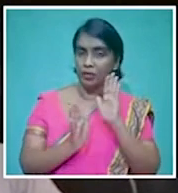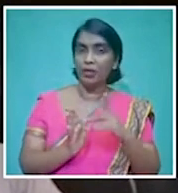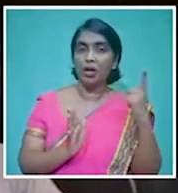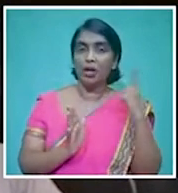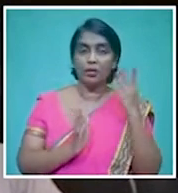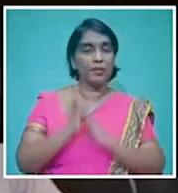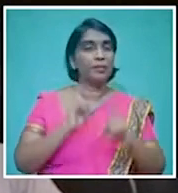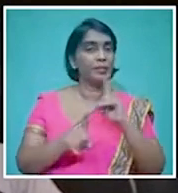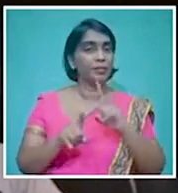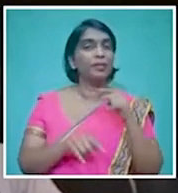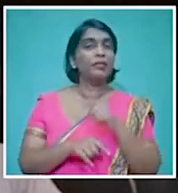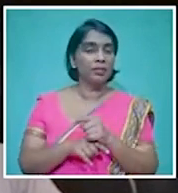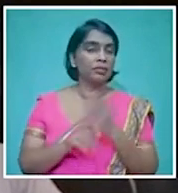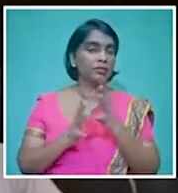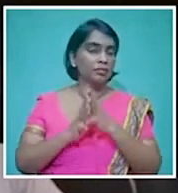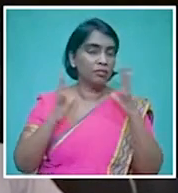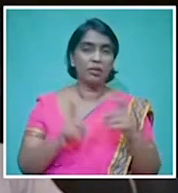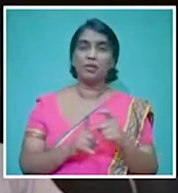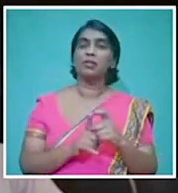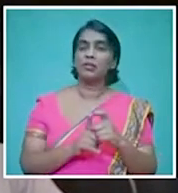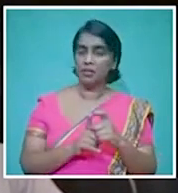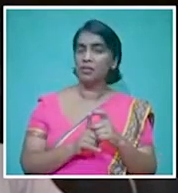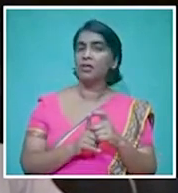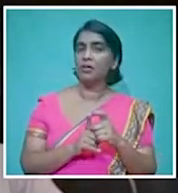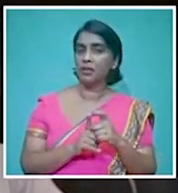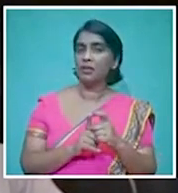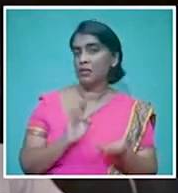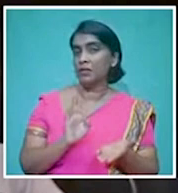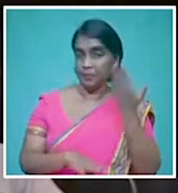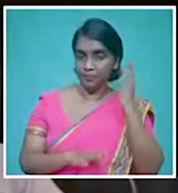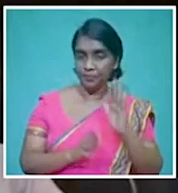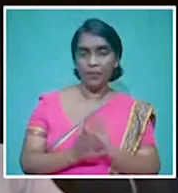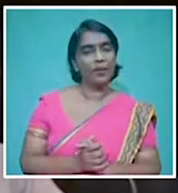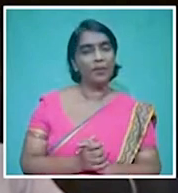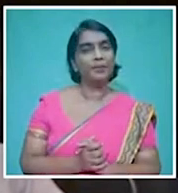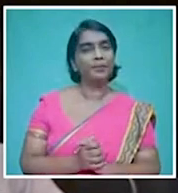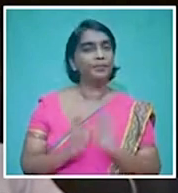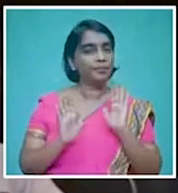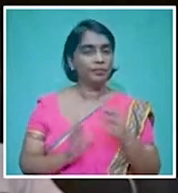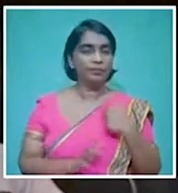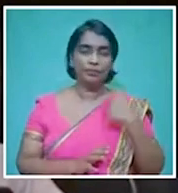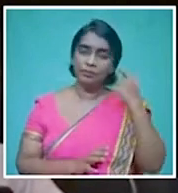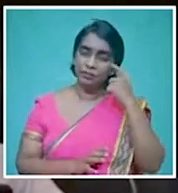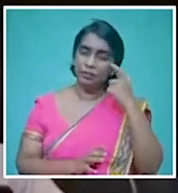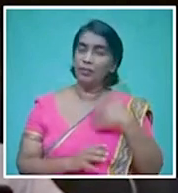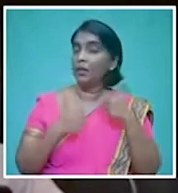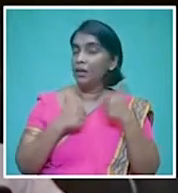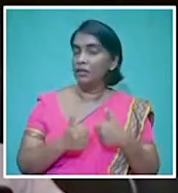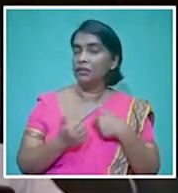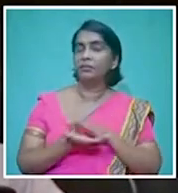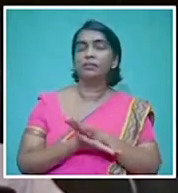ආරක්ෂක අමාත්‍යාංශයට ඊට වඩා දෙගුණයකින් විතර වැඩි කරලා තියෙනවා. ඉතින් මා හිතන්නේ හරිම